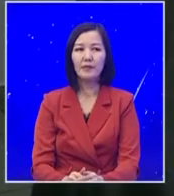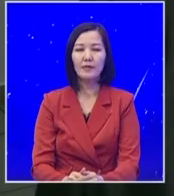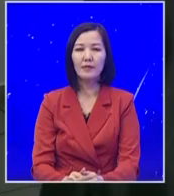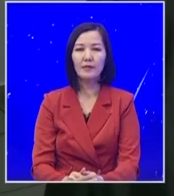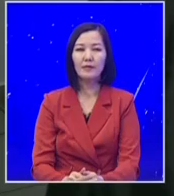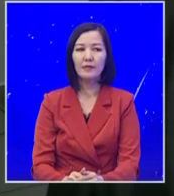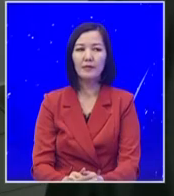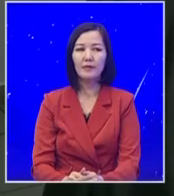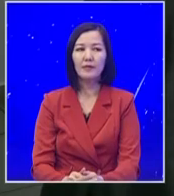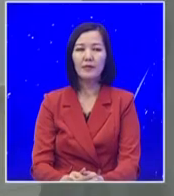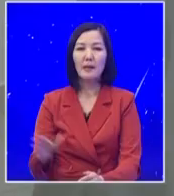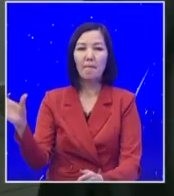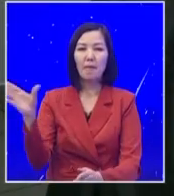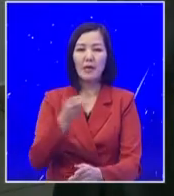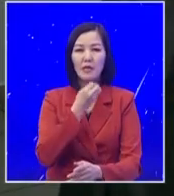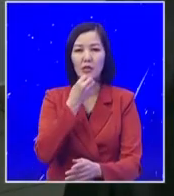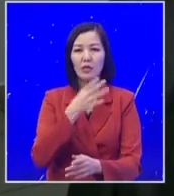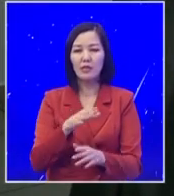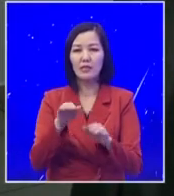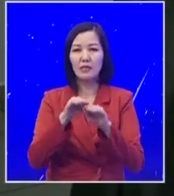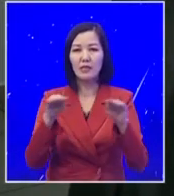Бәрі түгел жақсы деңгейде өтті.